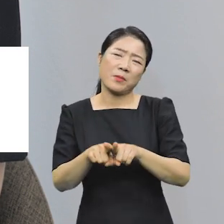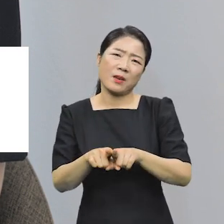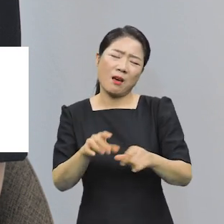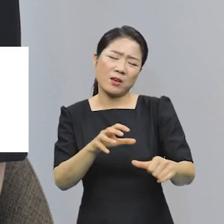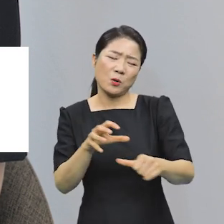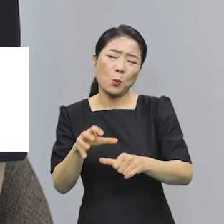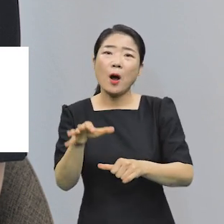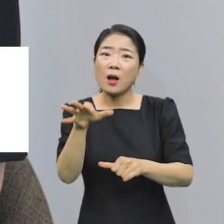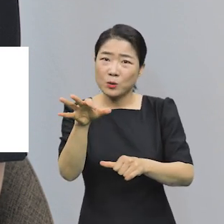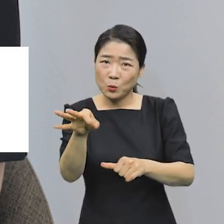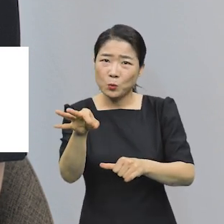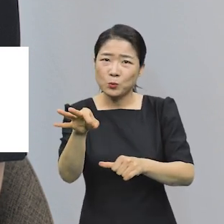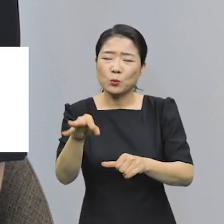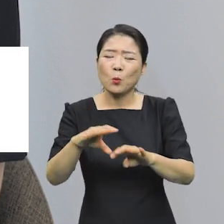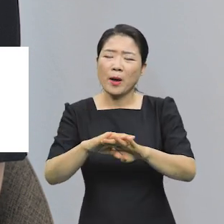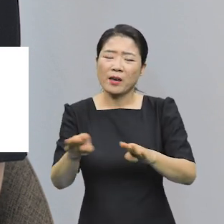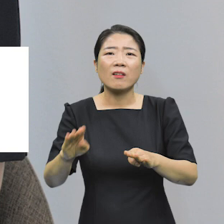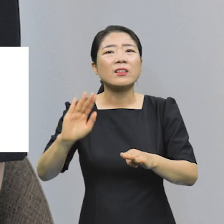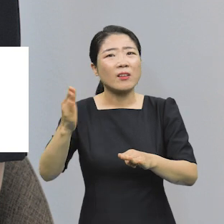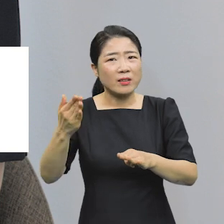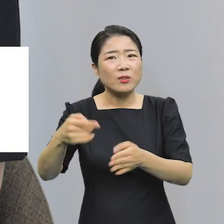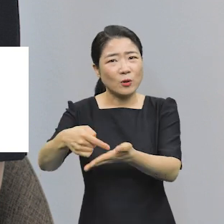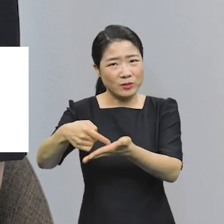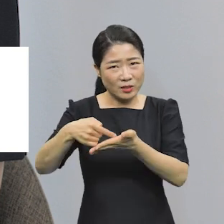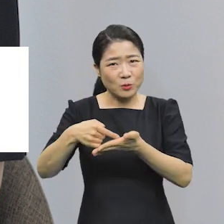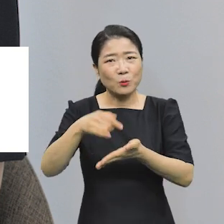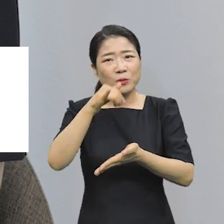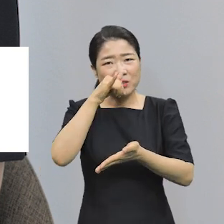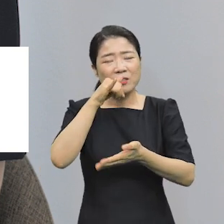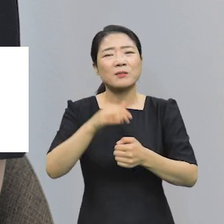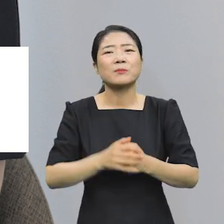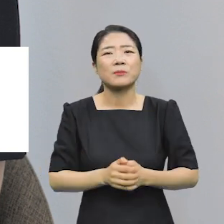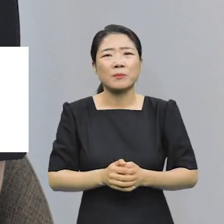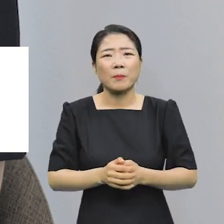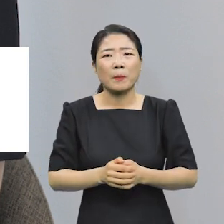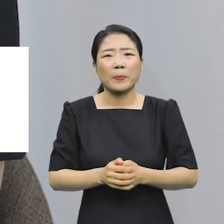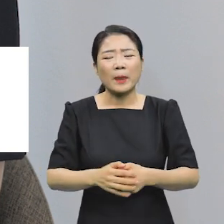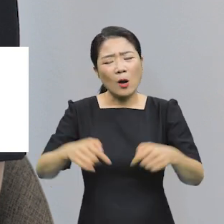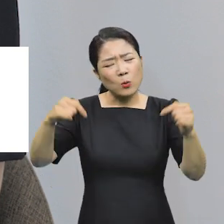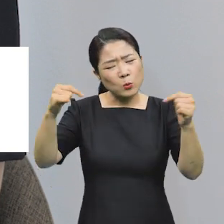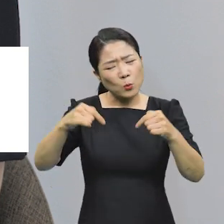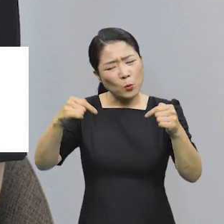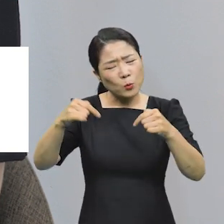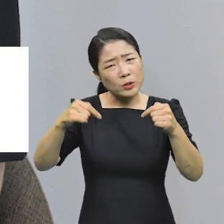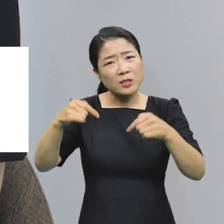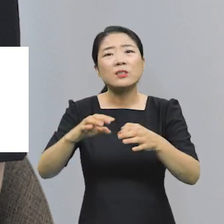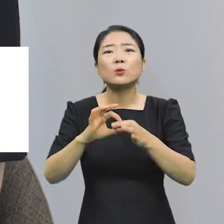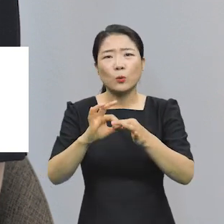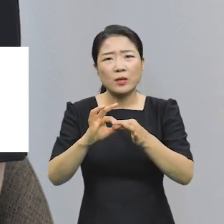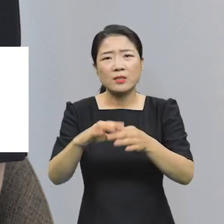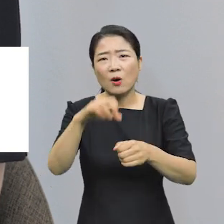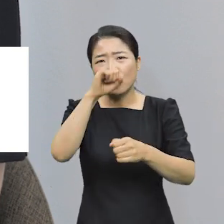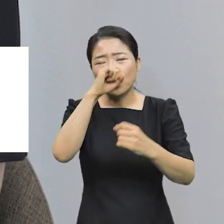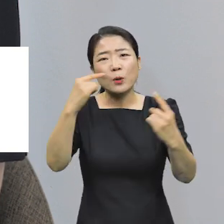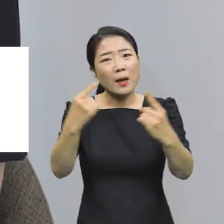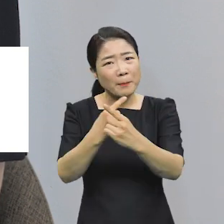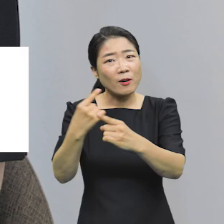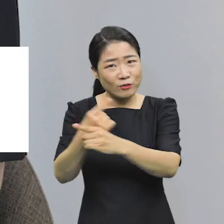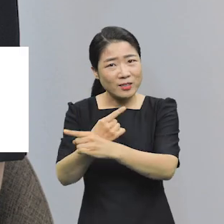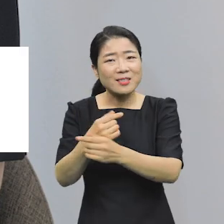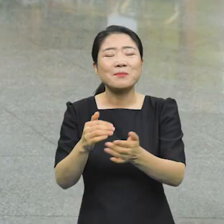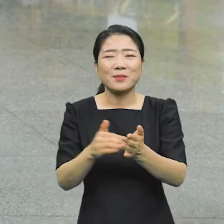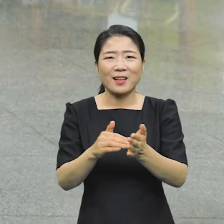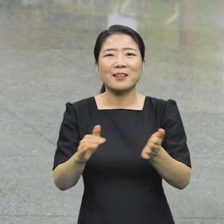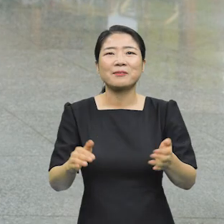적정 서비스 비용 문제가 해결되어야 한다는 의견도 있었는데요 심도있는 논의를 통해 개선해 나가겠습니다